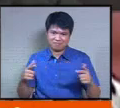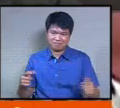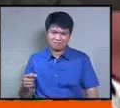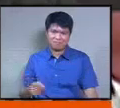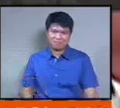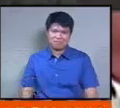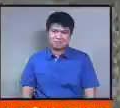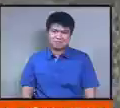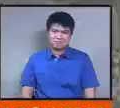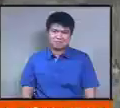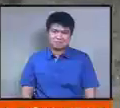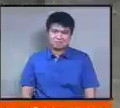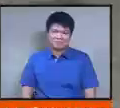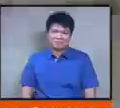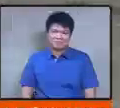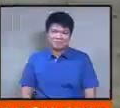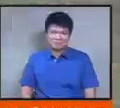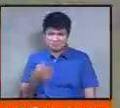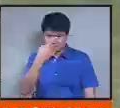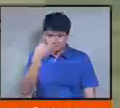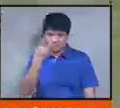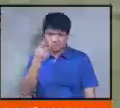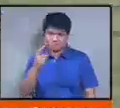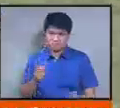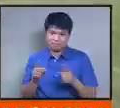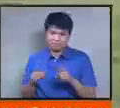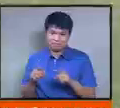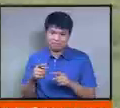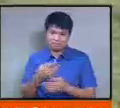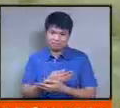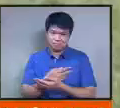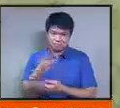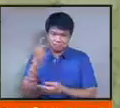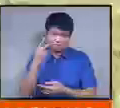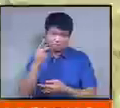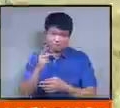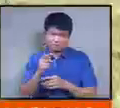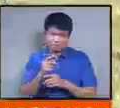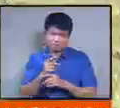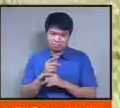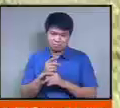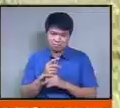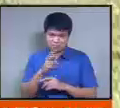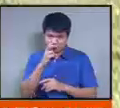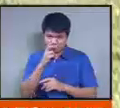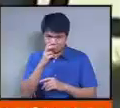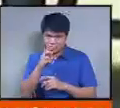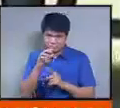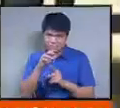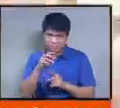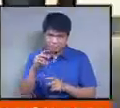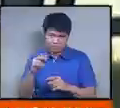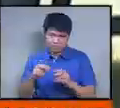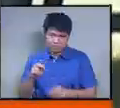Naginahinahinay lang ako dawat. Dahil sa sinapit ni Baby Winces, pinaiigting ng lokal na pamahalaan ng North Cotabato ang pagmomonitor sa